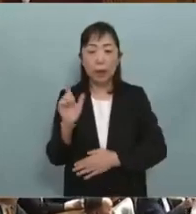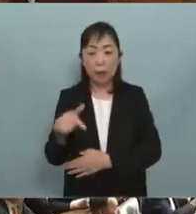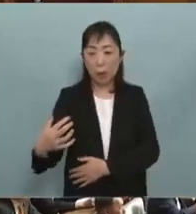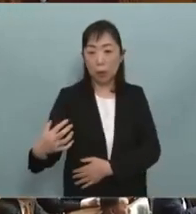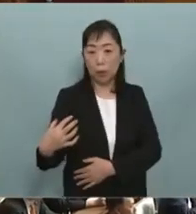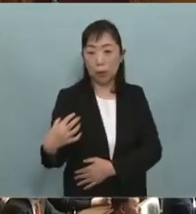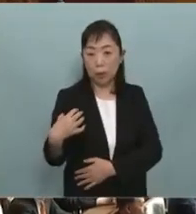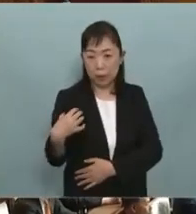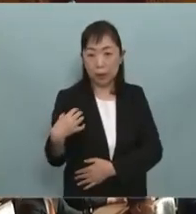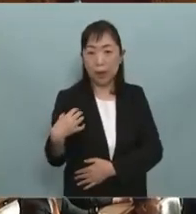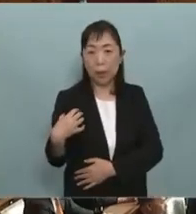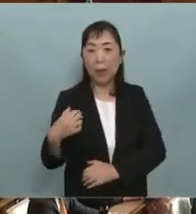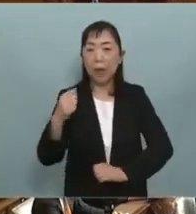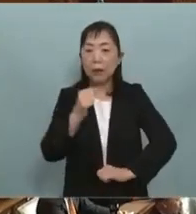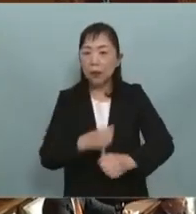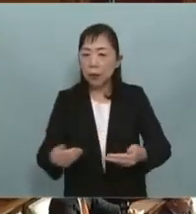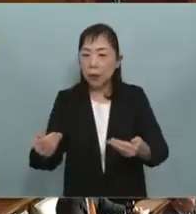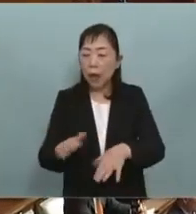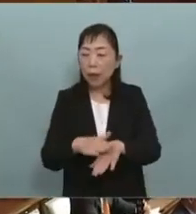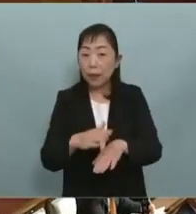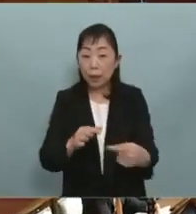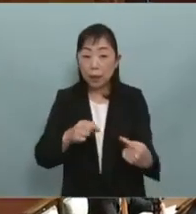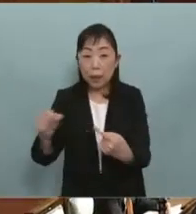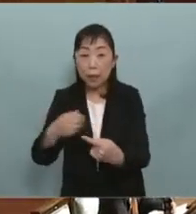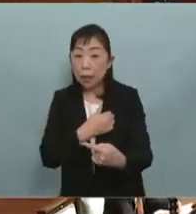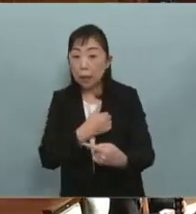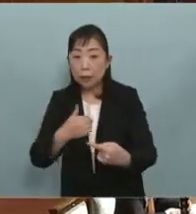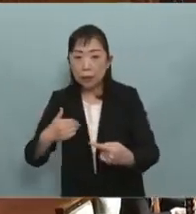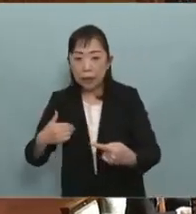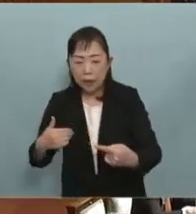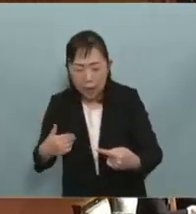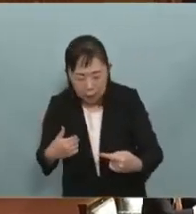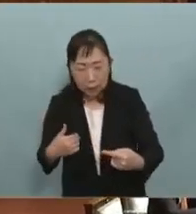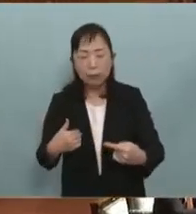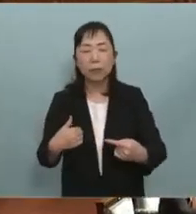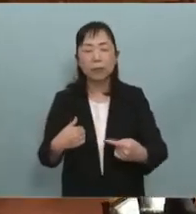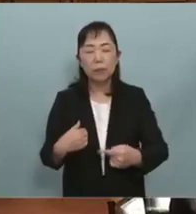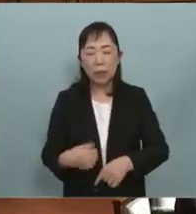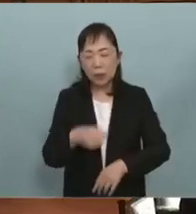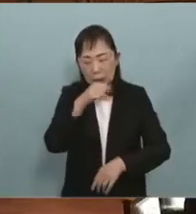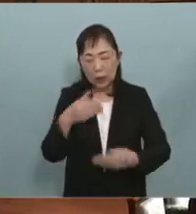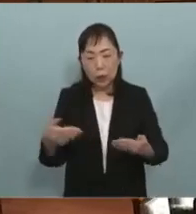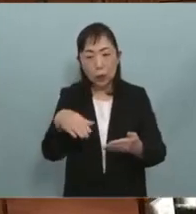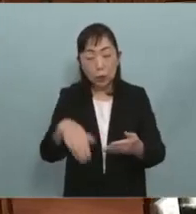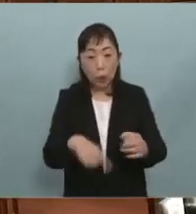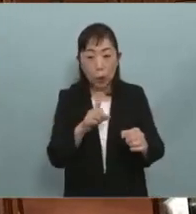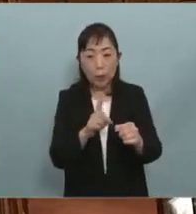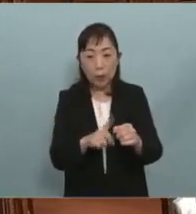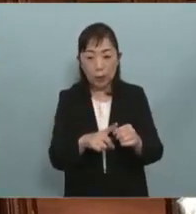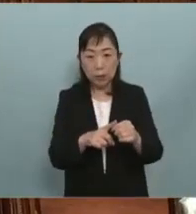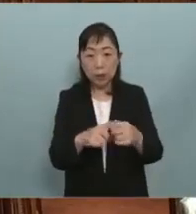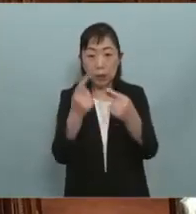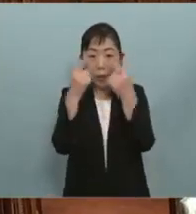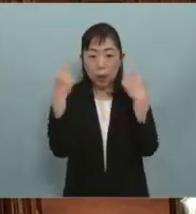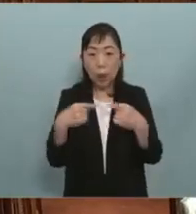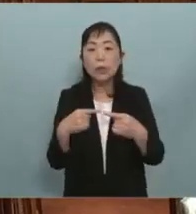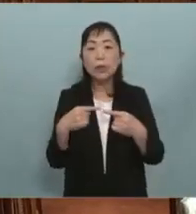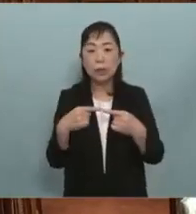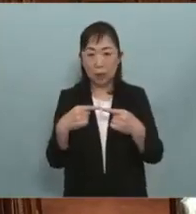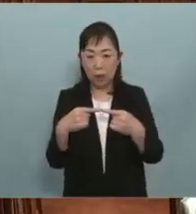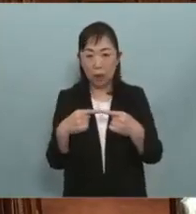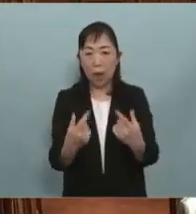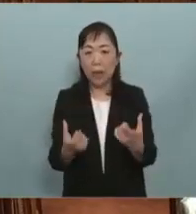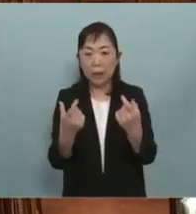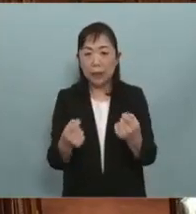て自由に働き方を選択しても不公平にならない職場作りを目指した個人のリスリン